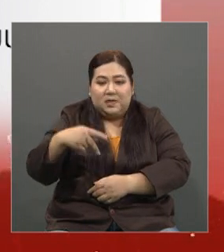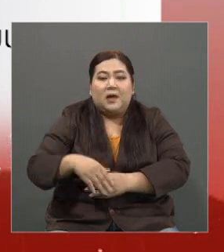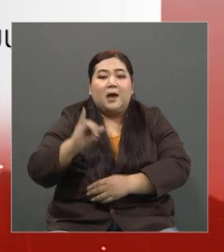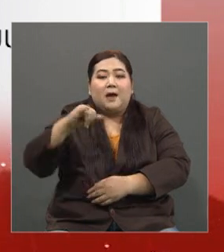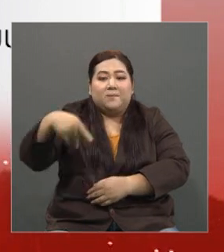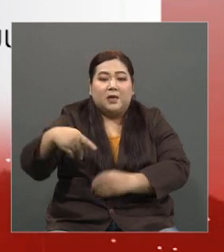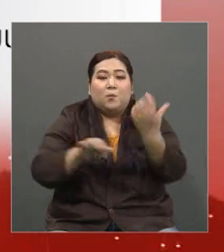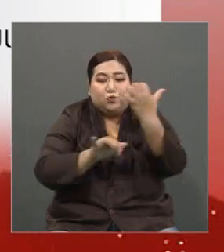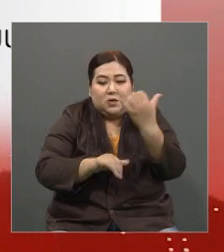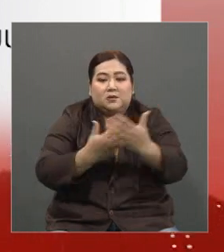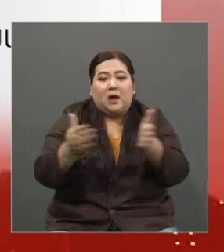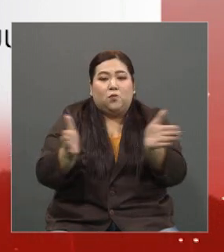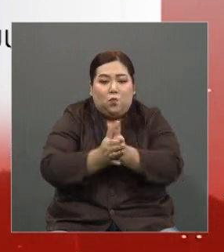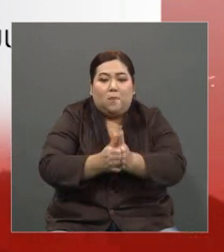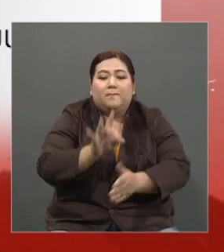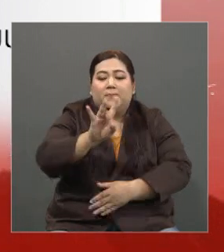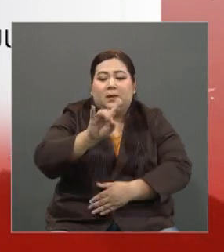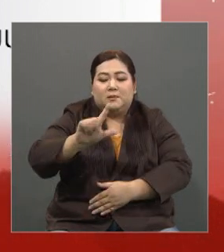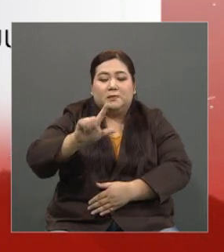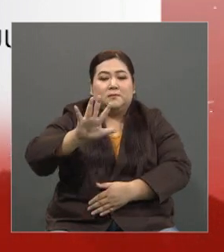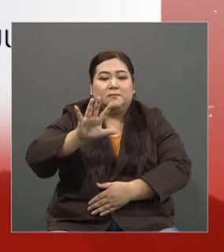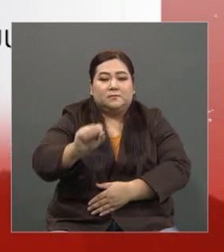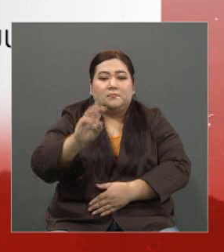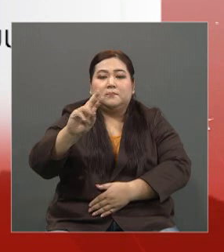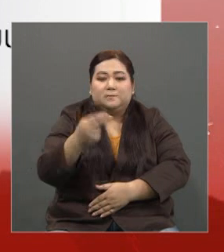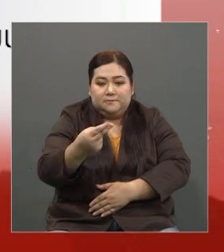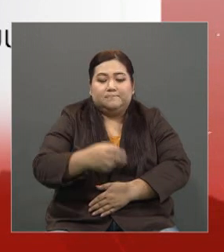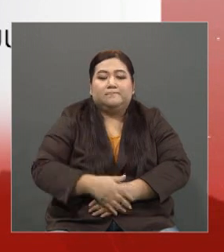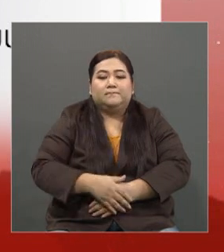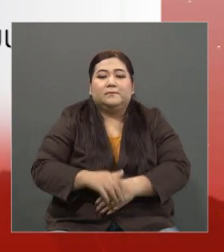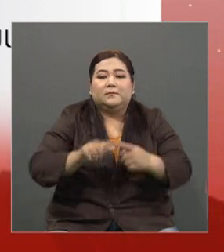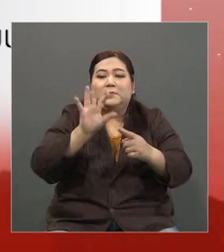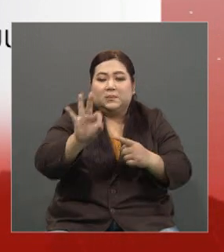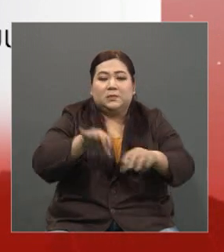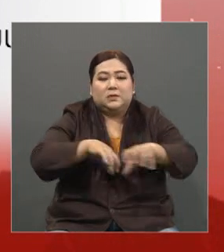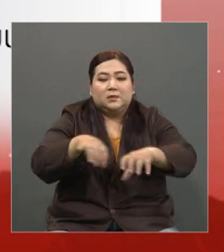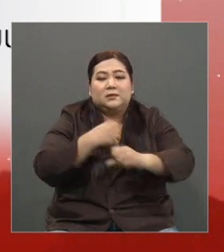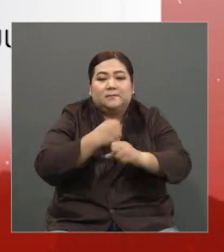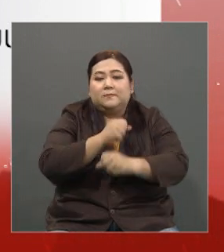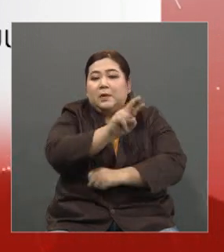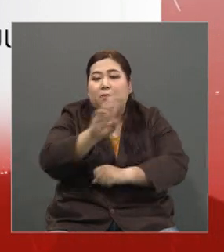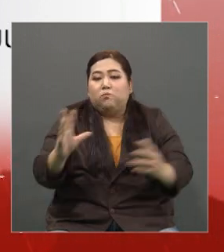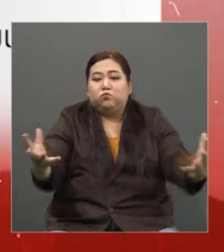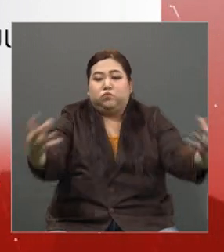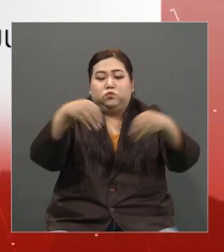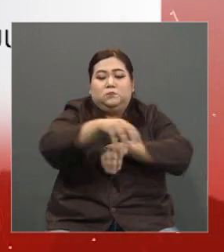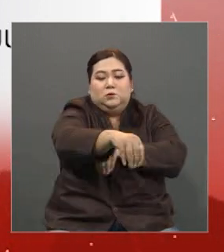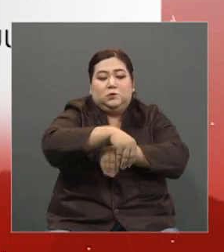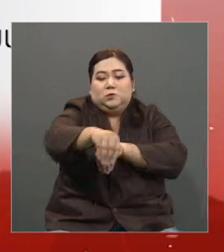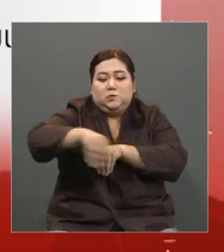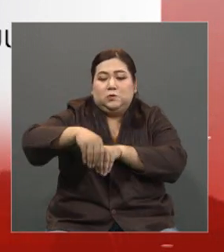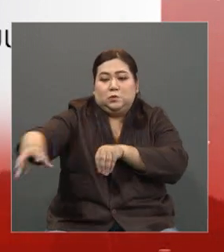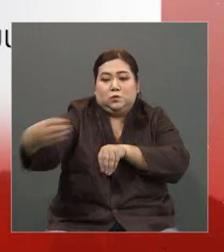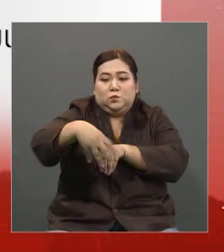60,000 บาทถ่านอนจากนี้มีการจ้างปรบปริหารจัการผู้ใช้งานแบบรวมศูน์อีก 1 ระบบด้กัน